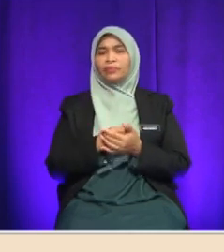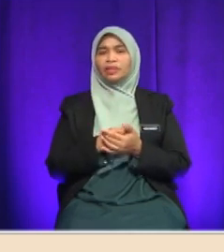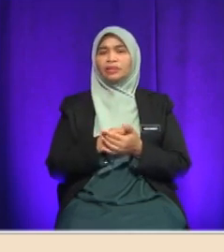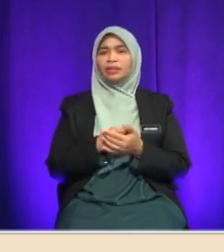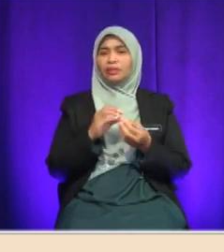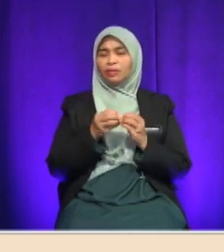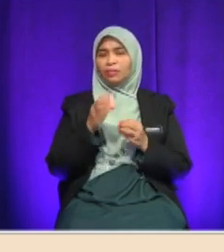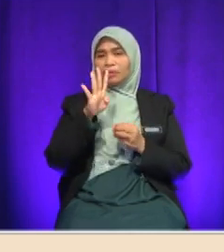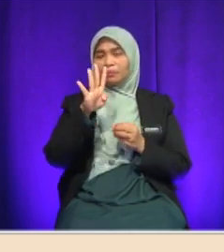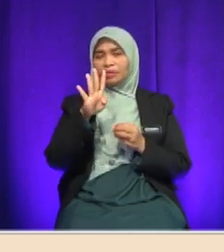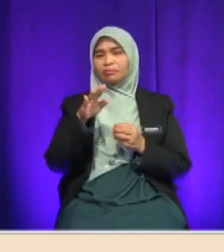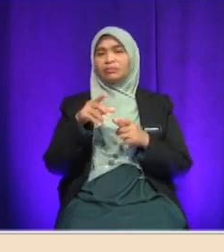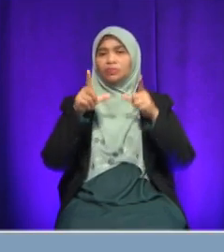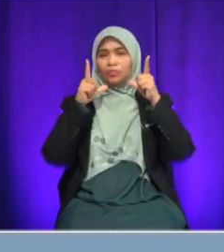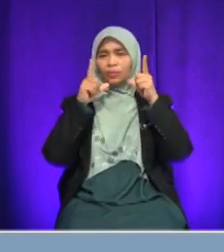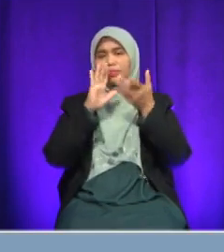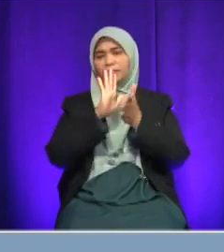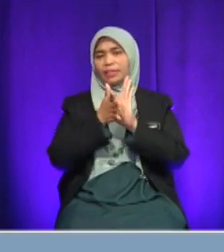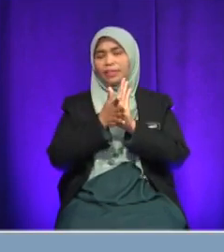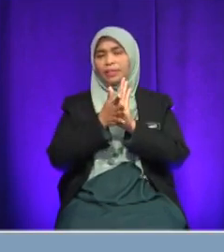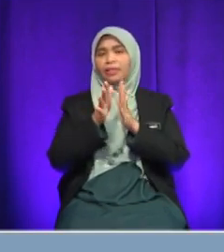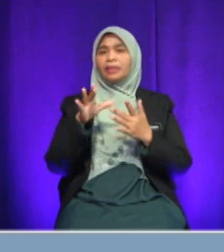pilihan orang ramai. Apa jawapan dia?